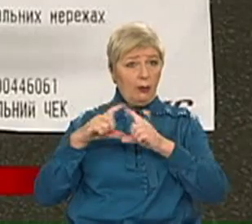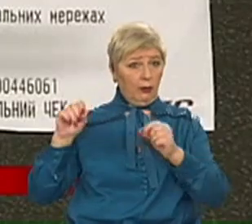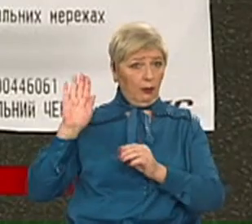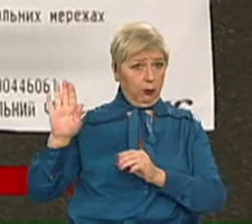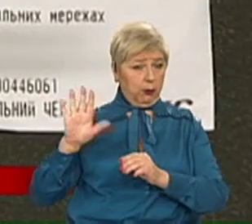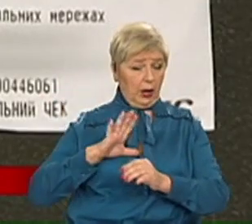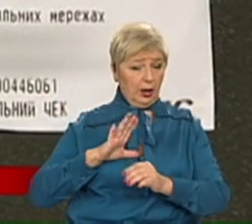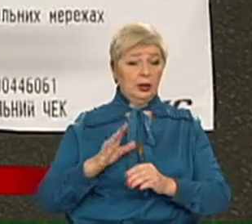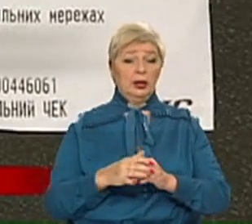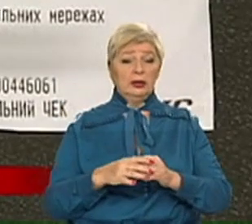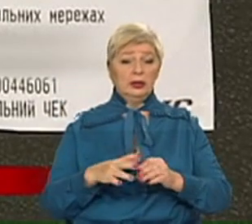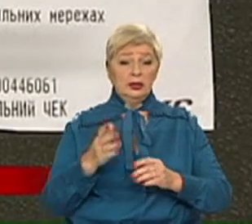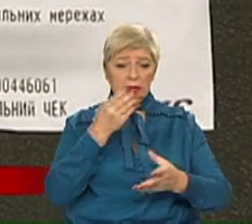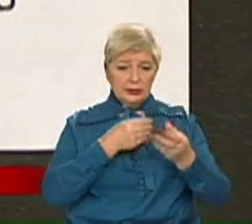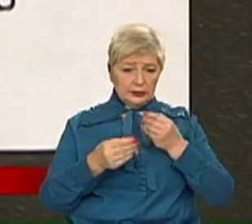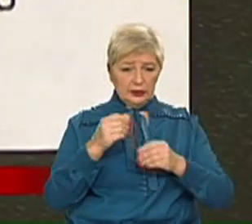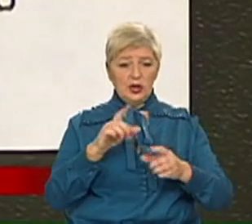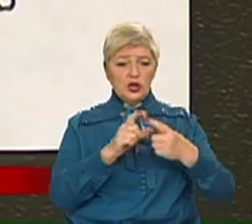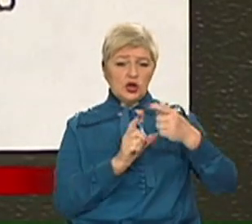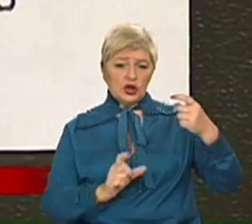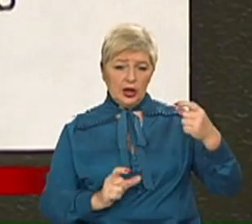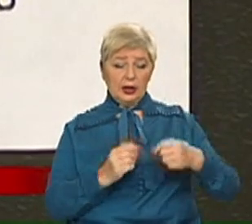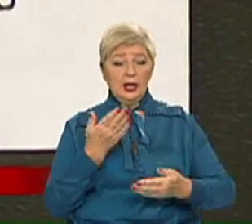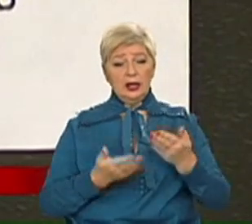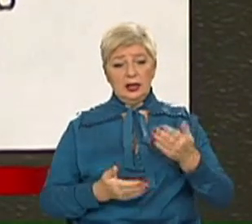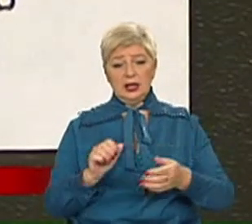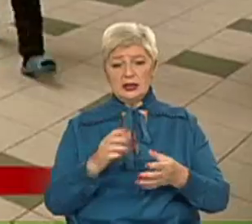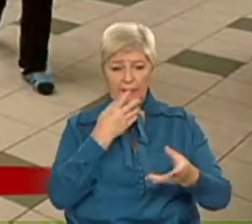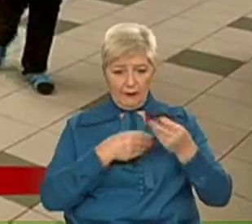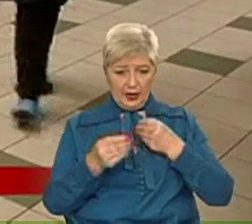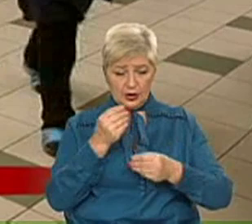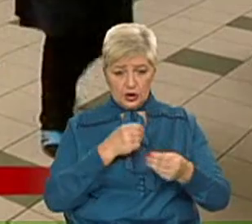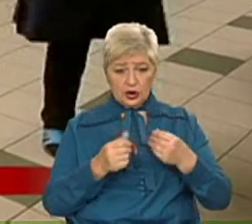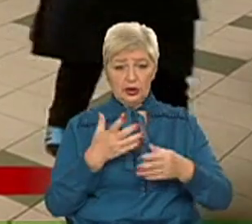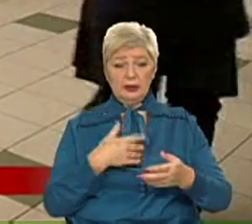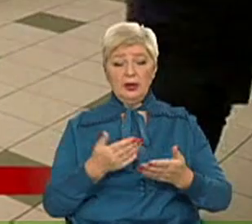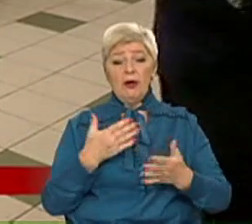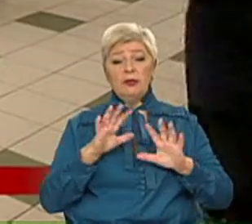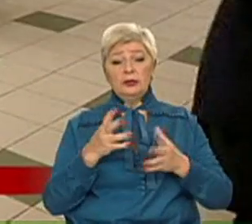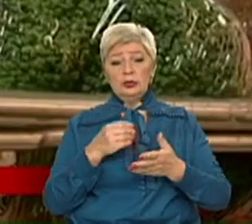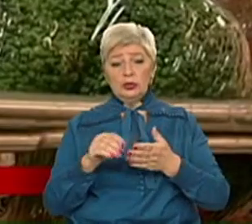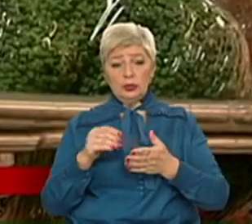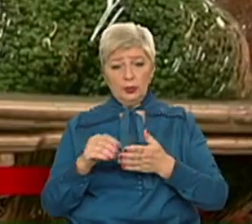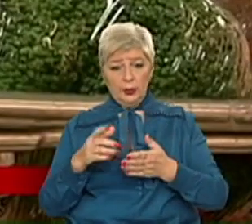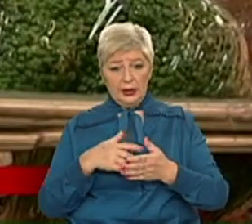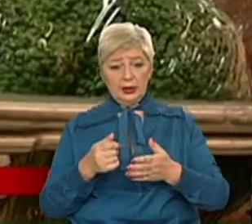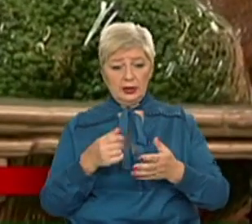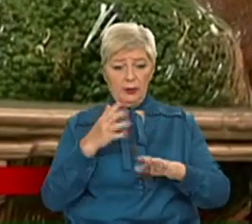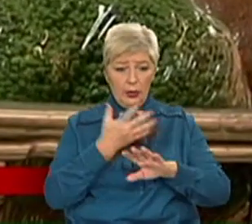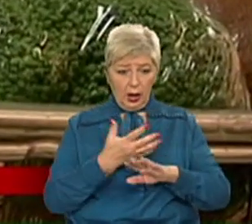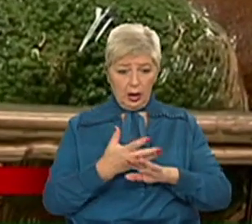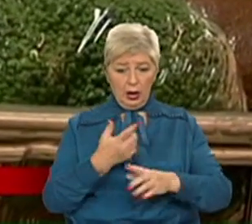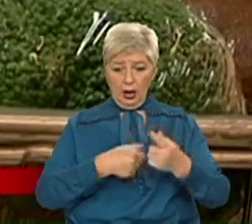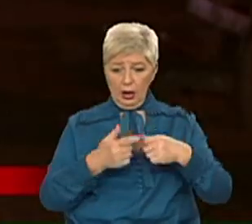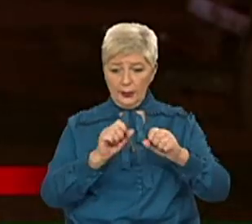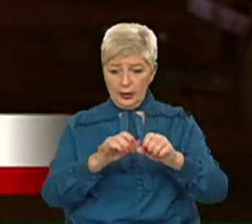місці торговельних шахрайств – підробні чеки. Якщо документ фальшивий, у разі придбання бракованого товару, гроші за нього вам не